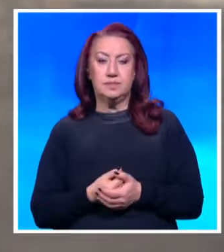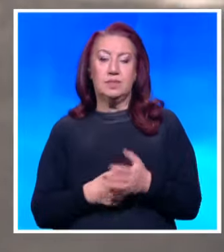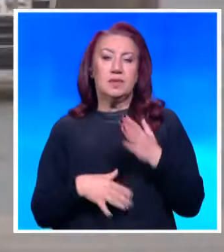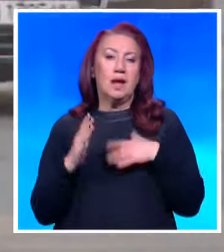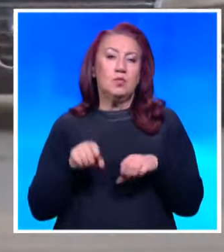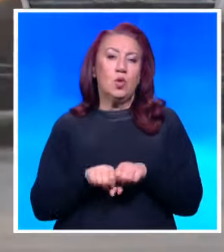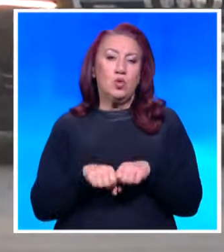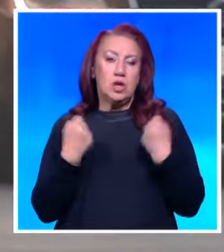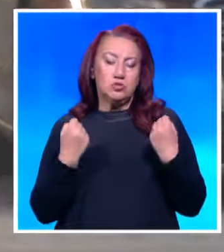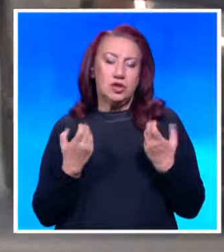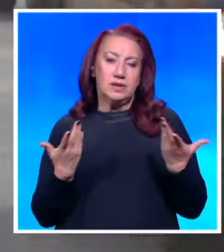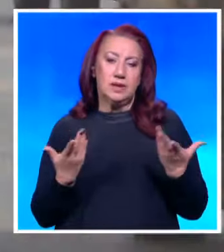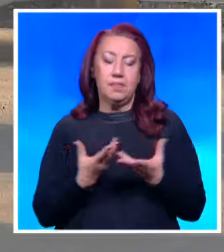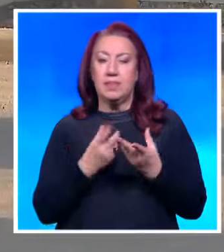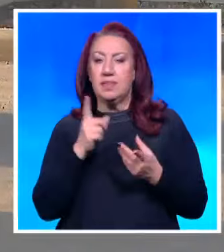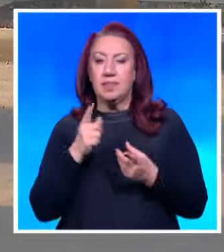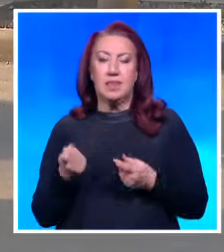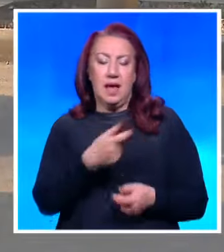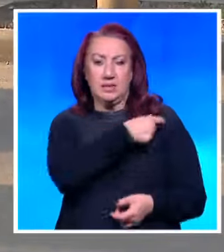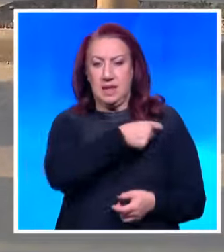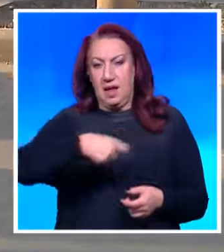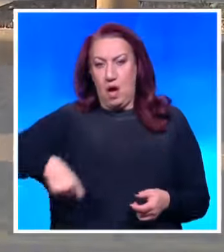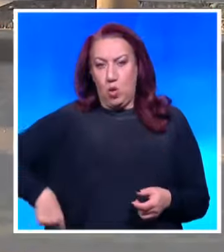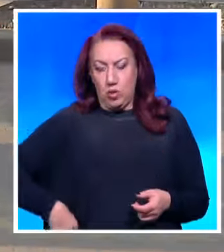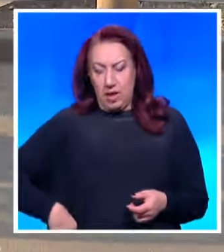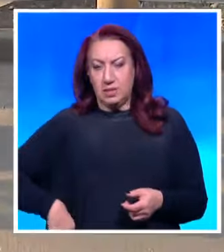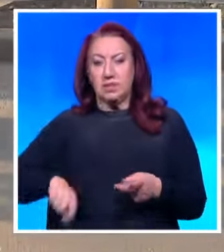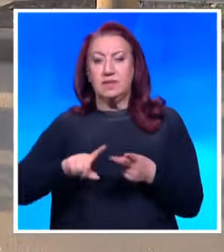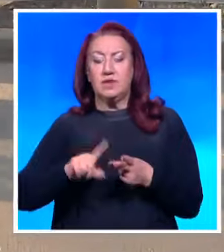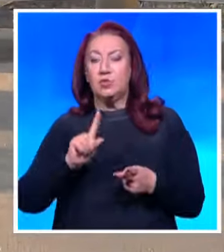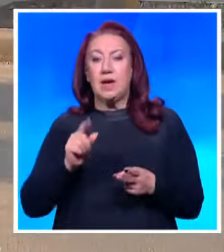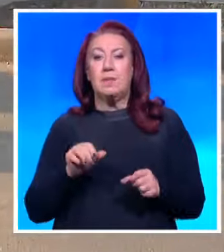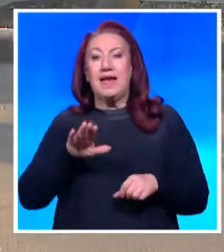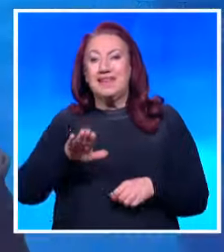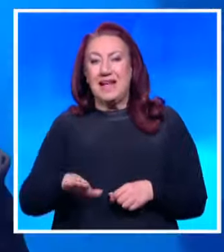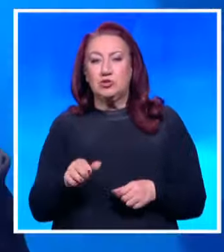в града са също липсата на предпазен колан, както и детско столче в автомобила.